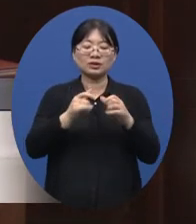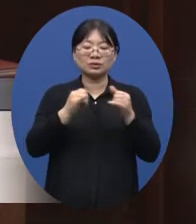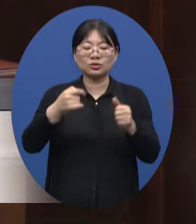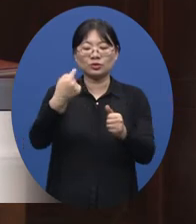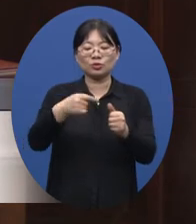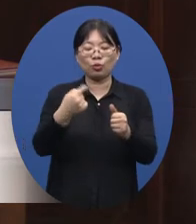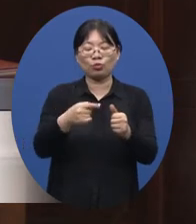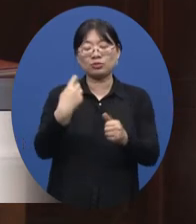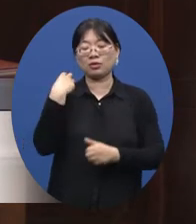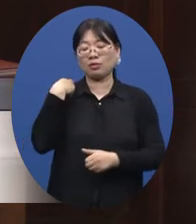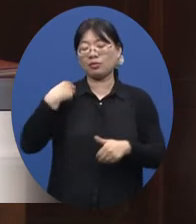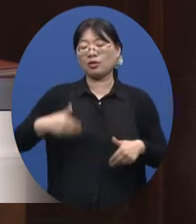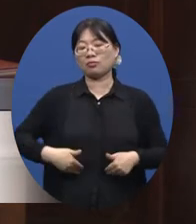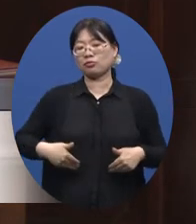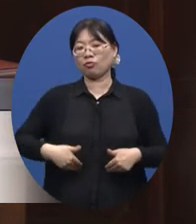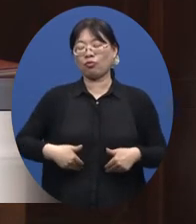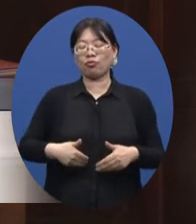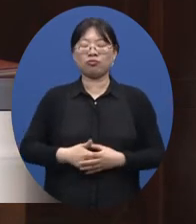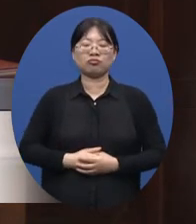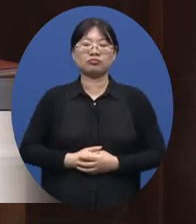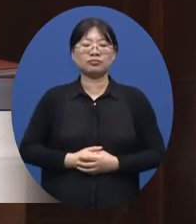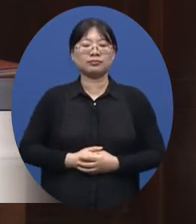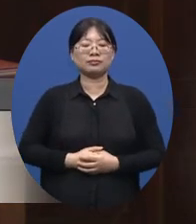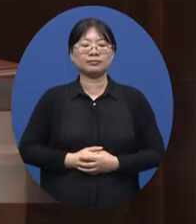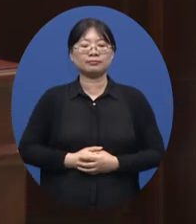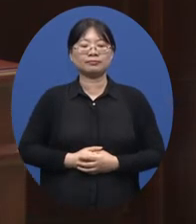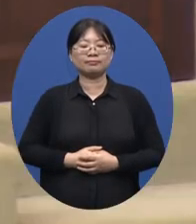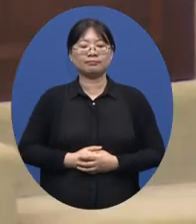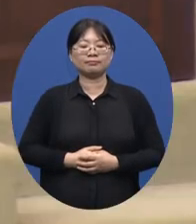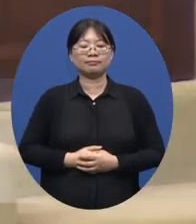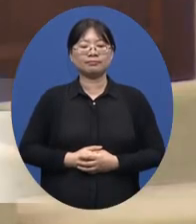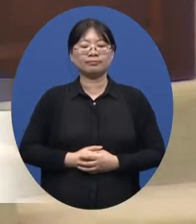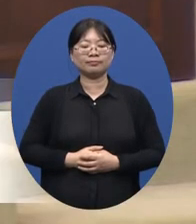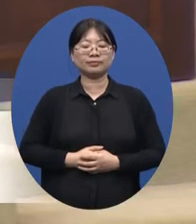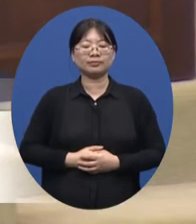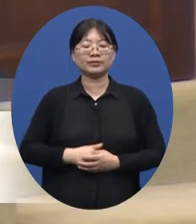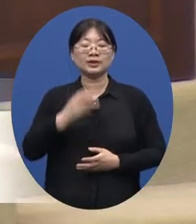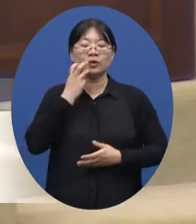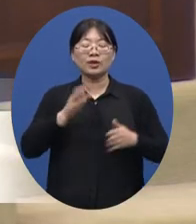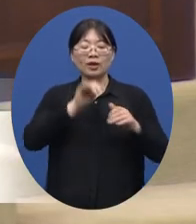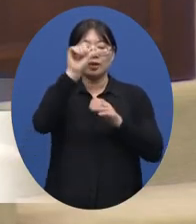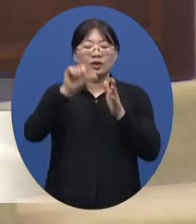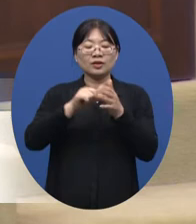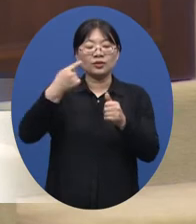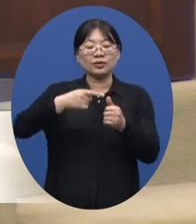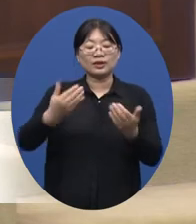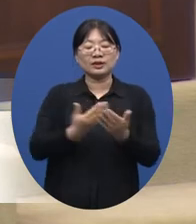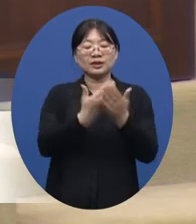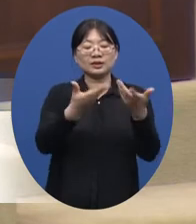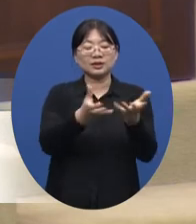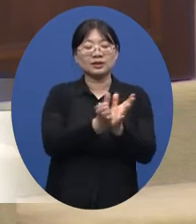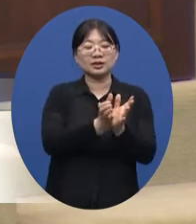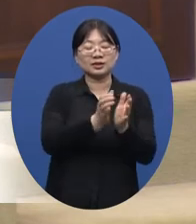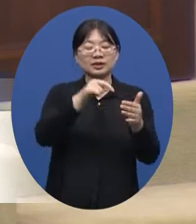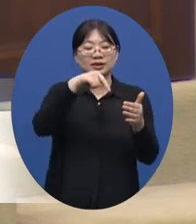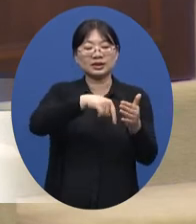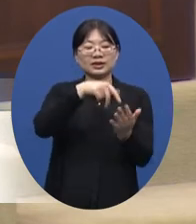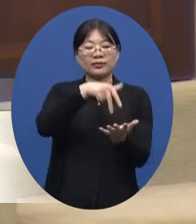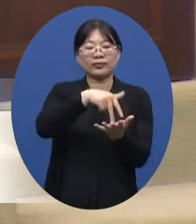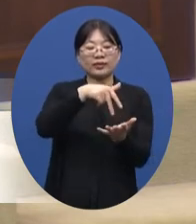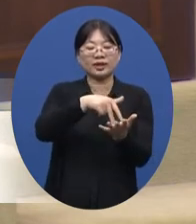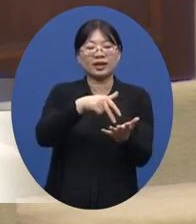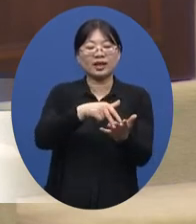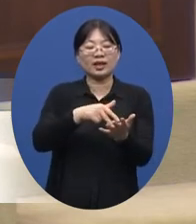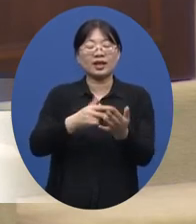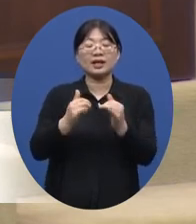진행할 필요가 있지 않을까 라고 제안된다 한데 지금 굉장히 도 평생 교육 진흥원 에 이 부분에 대한